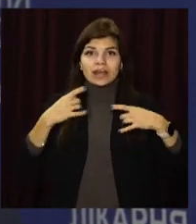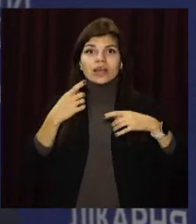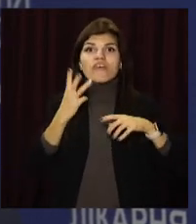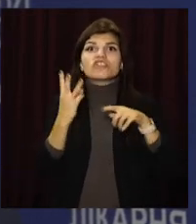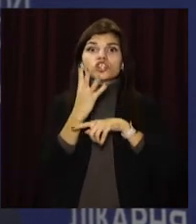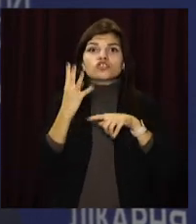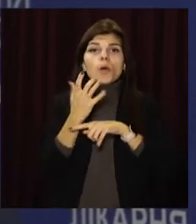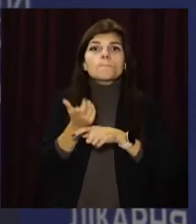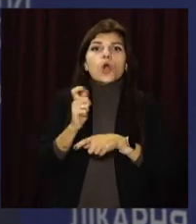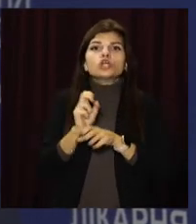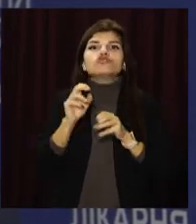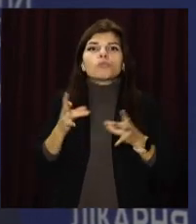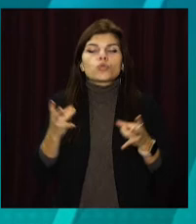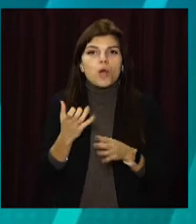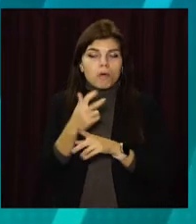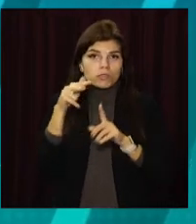рази більше, ніж потрібно.